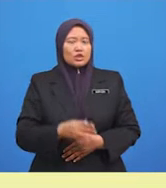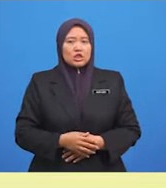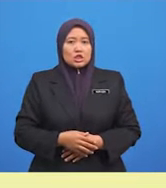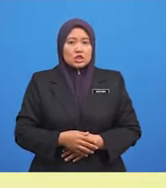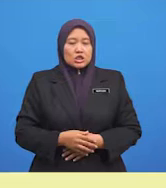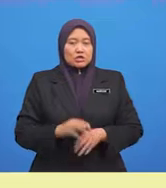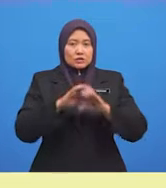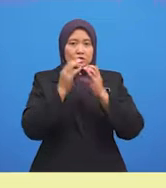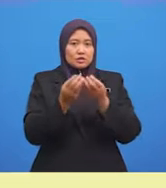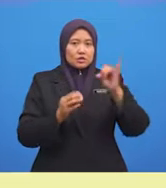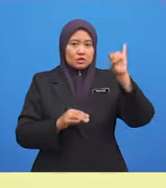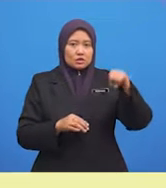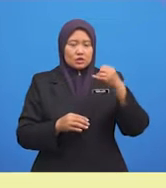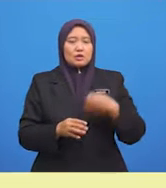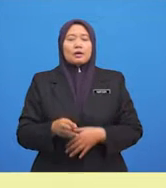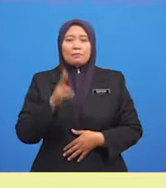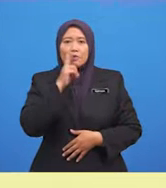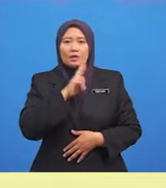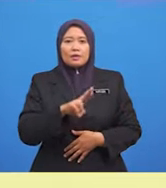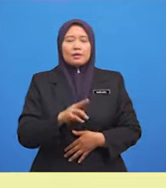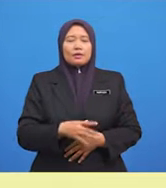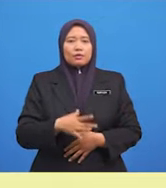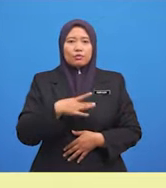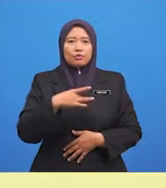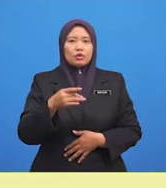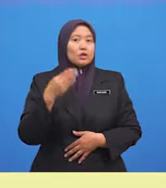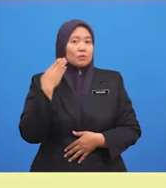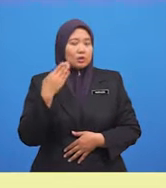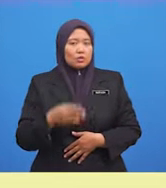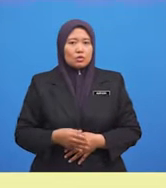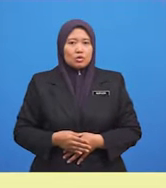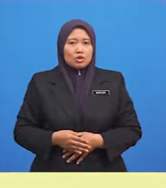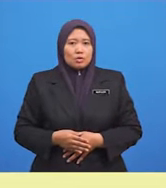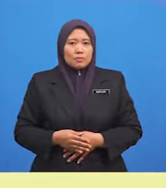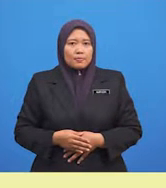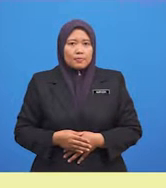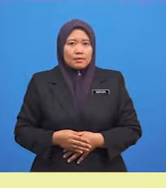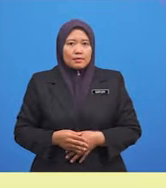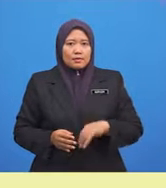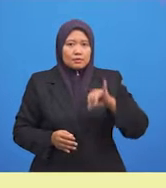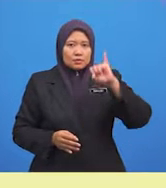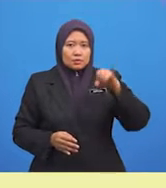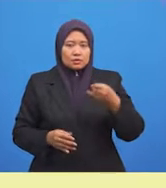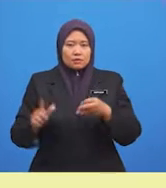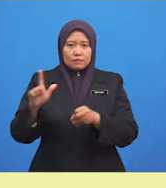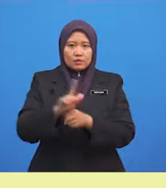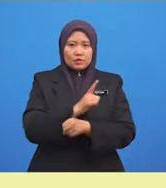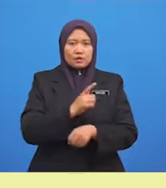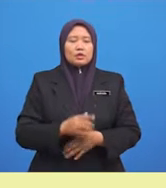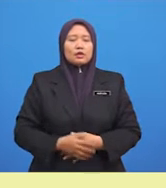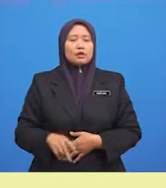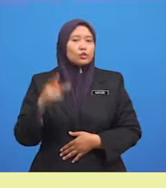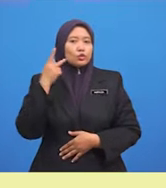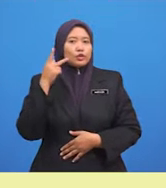Set J ialah merah, putih dan biru. Manakala set pelengkap bagi